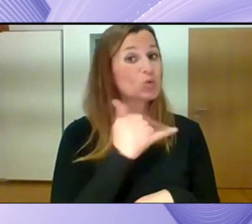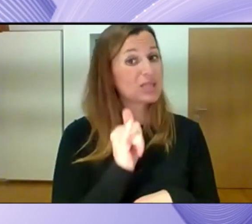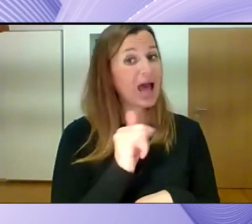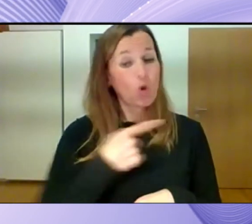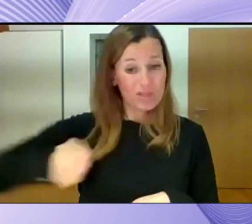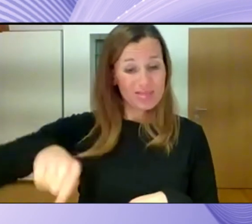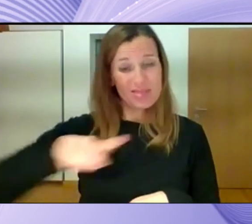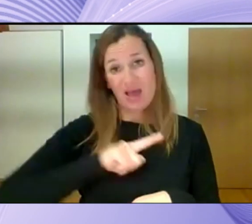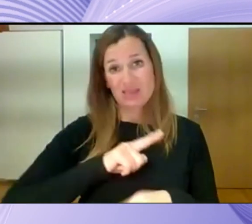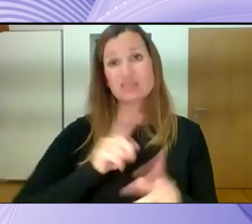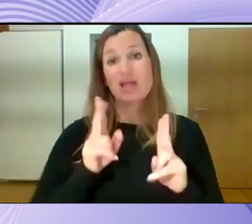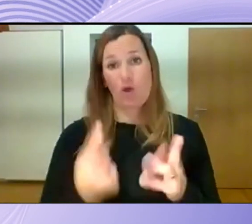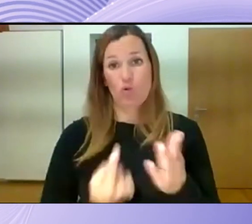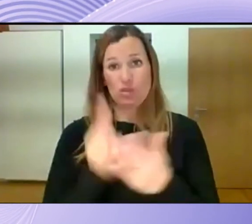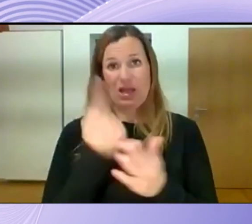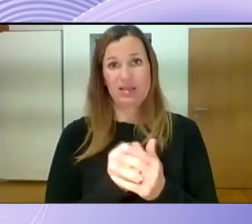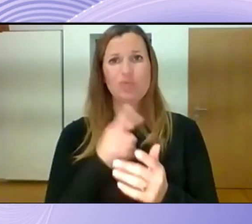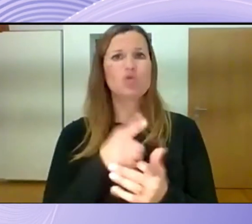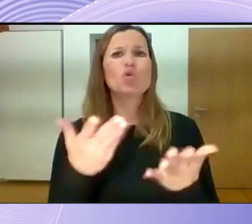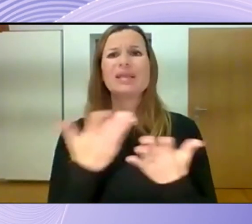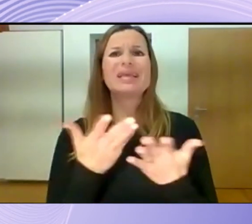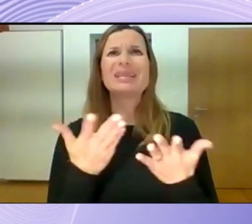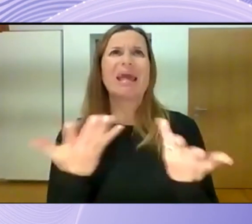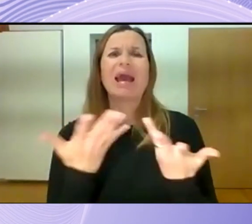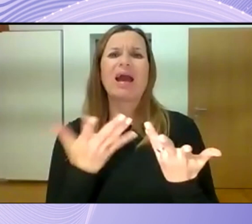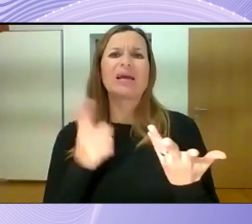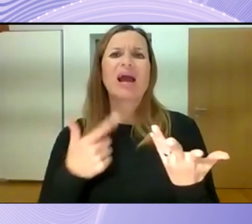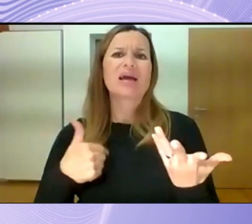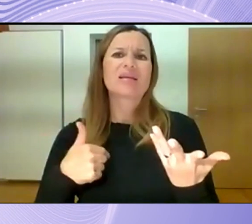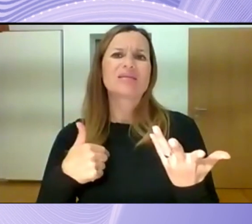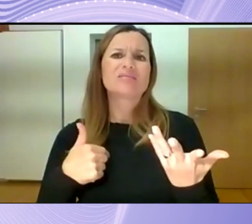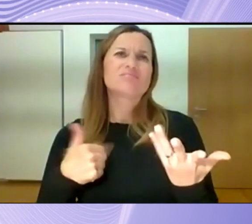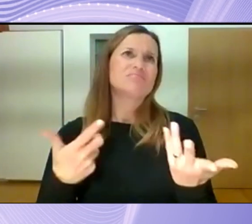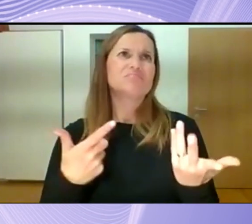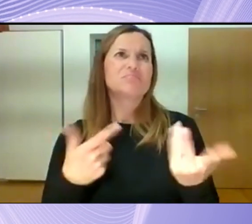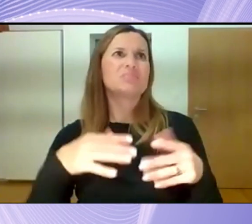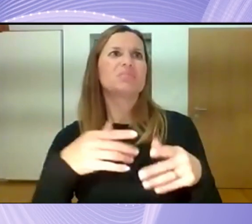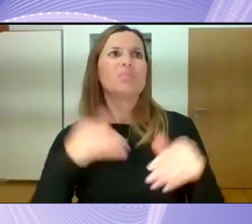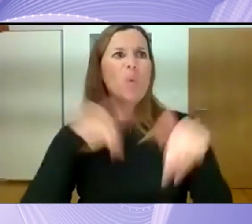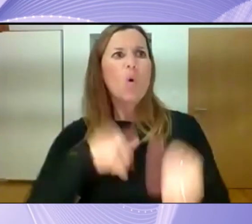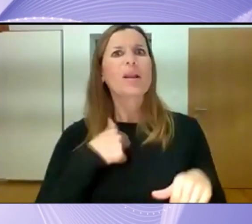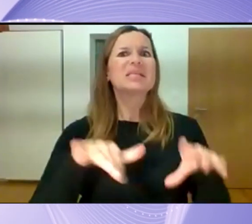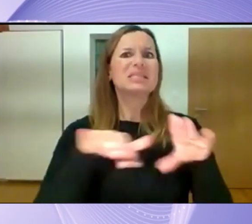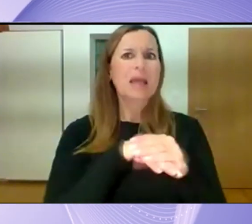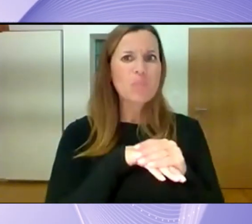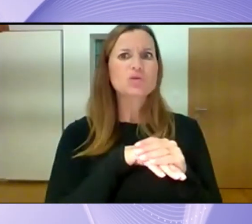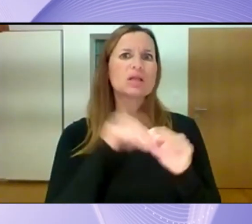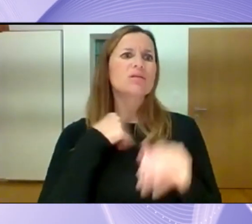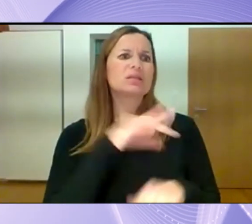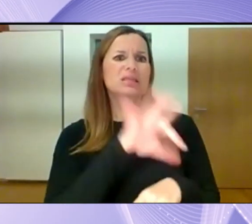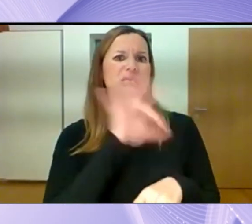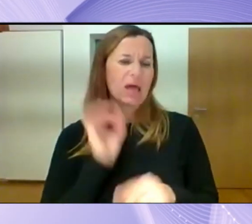ni neka vloga, za katero smo ponavadi se zaposlimo ali pa si jo izberemo, ampak pač v njej